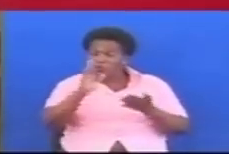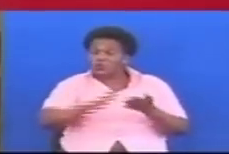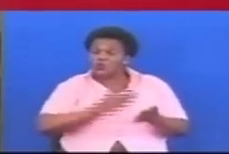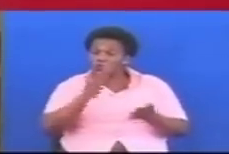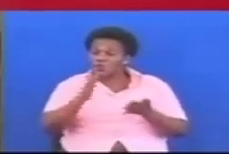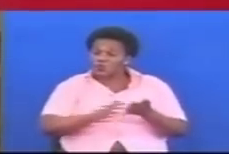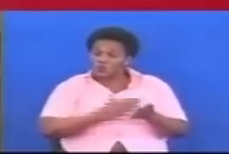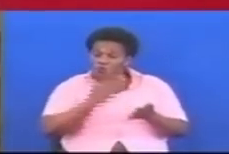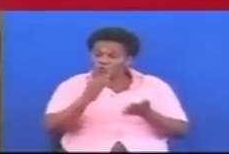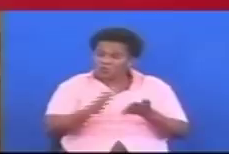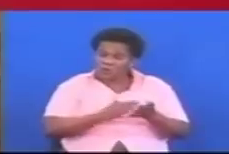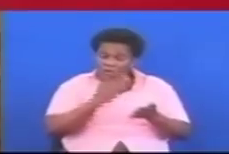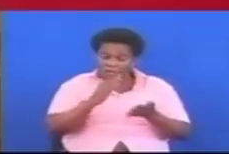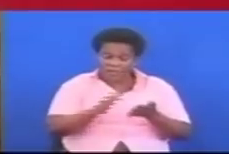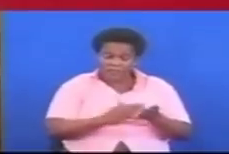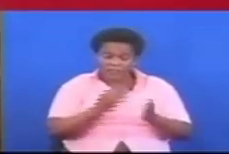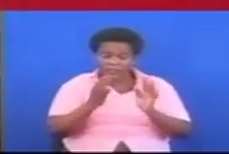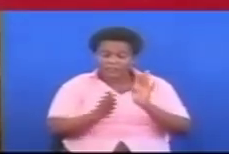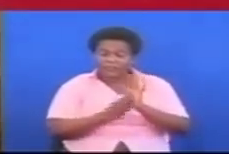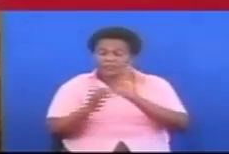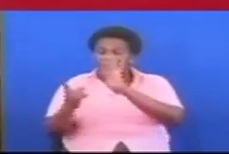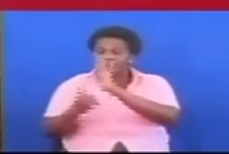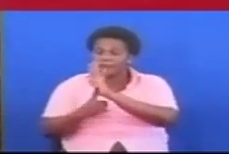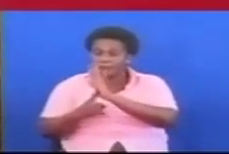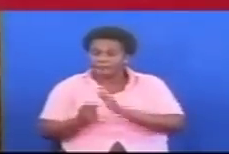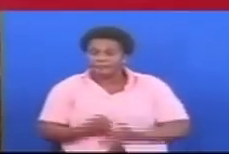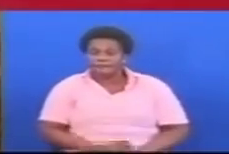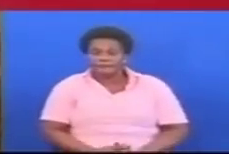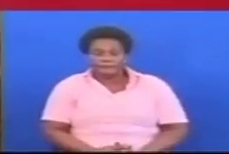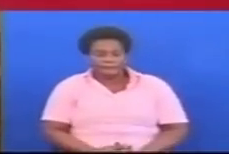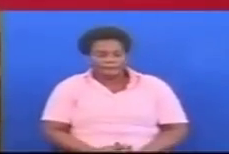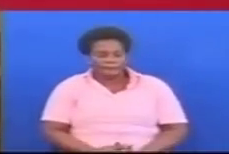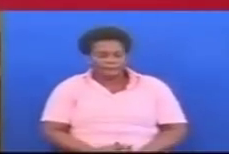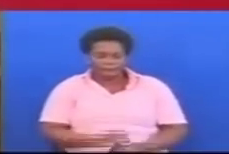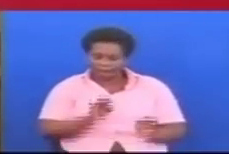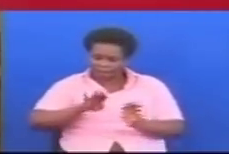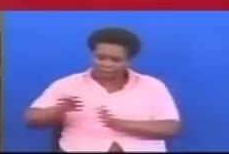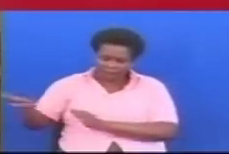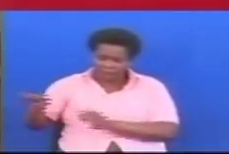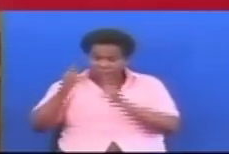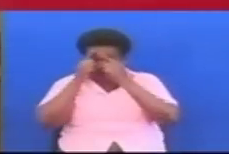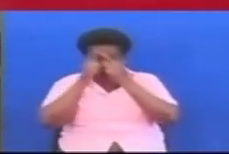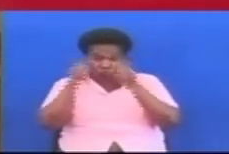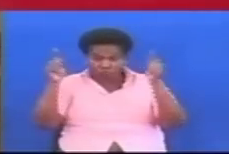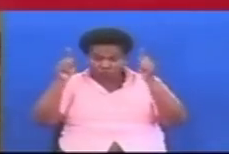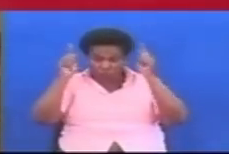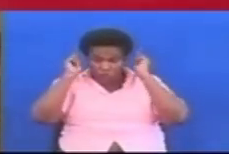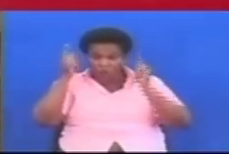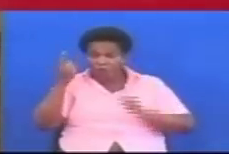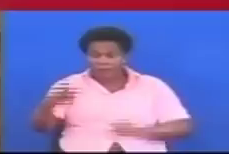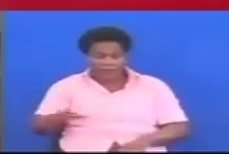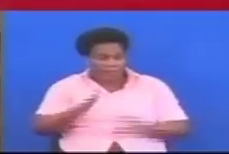cha hotuba ya bajeti ukurasa 96. Chuo cha maji. Mheshimiwa Mwenyekiti, mafunzo mbalimbali